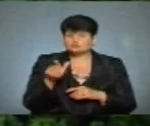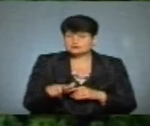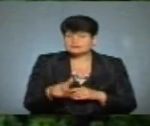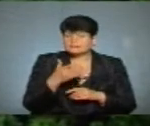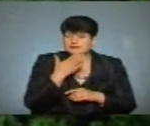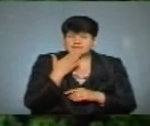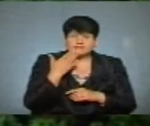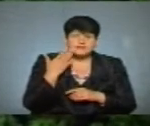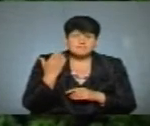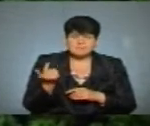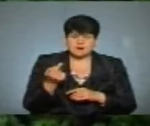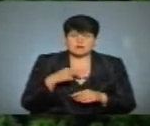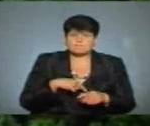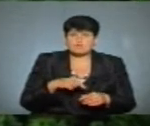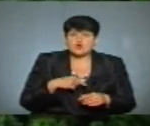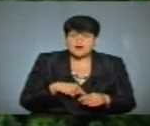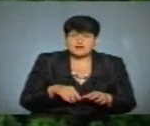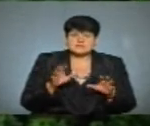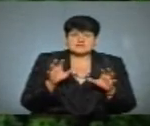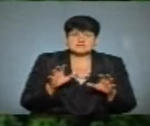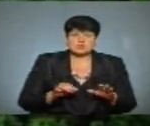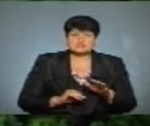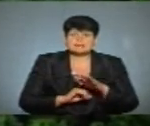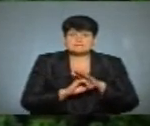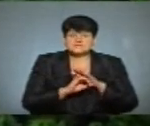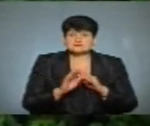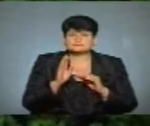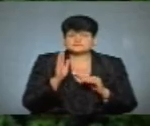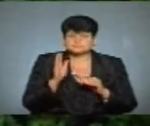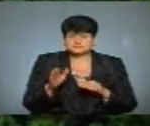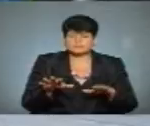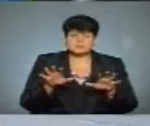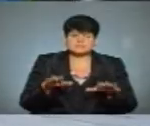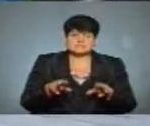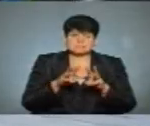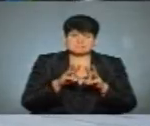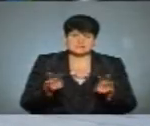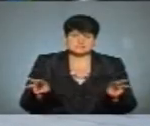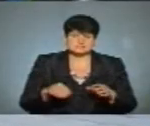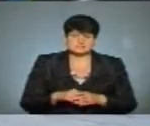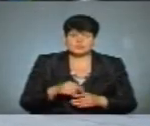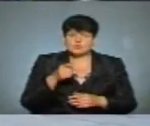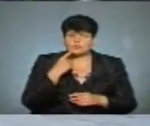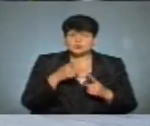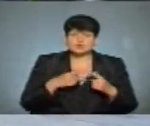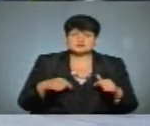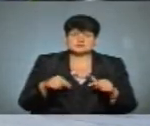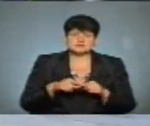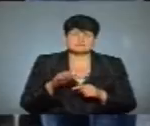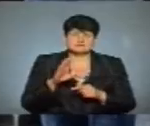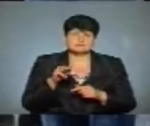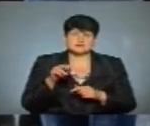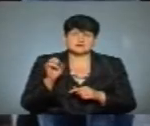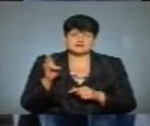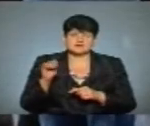має не то, що не моральних, вона не має законних підстав перебувати на посаді міністра. За словами організатора акції Василя Панькевича, в